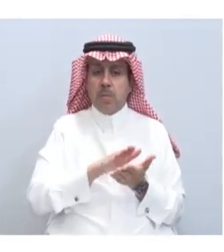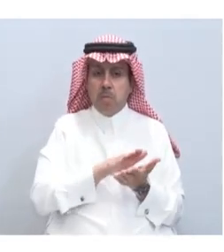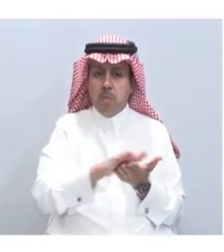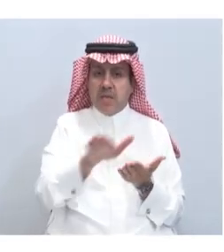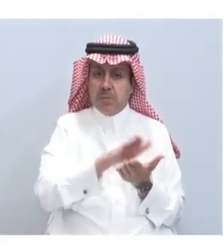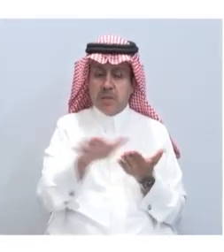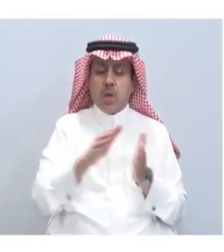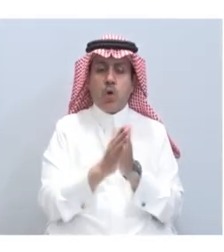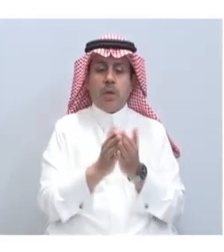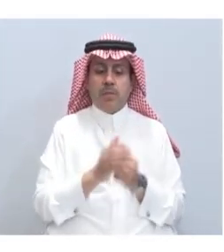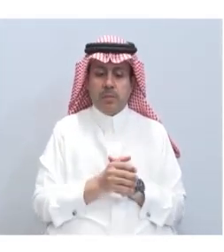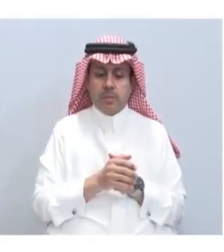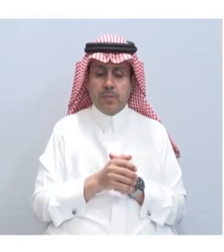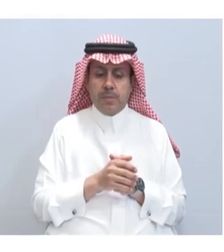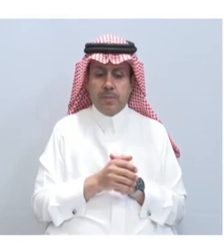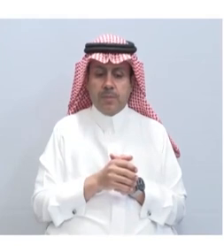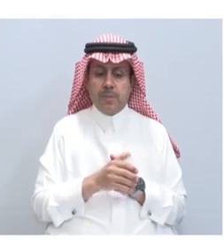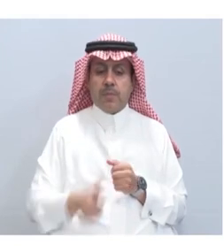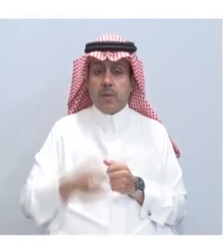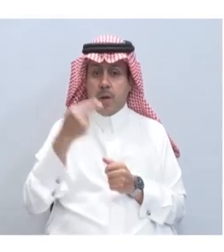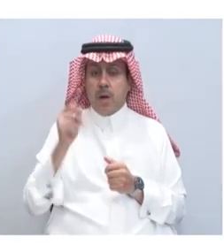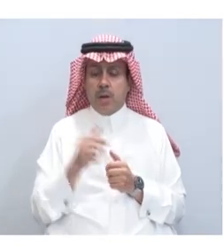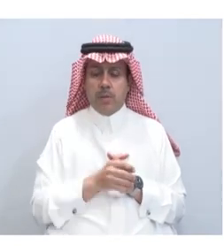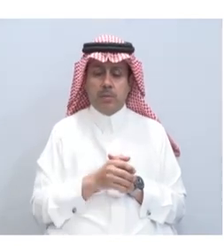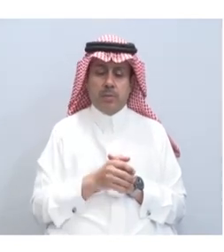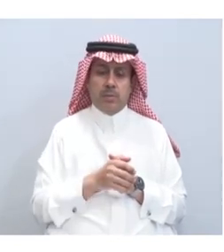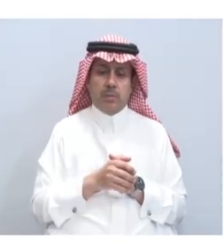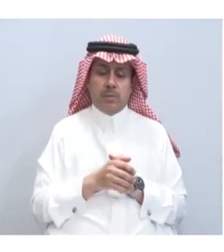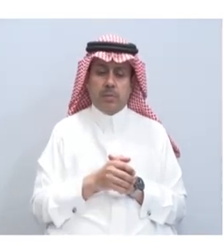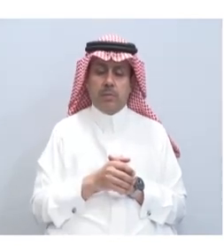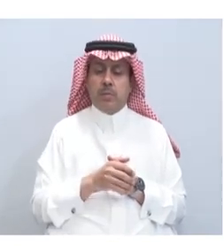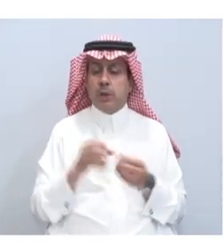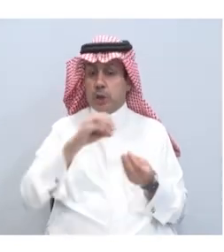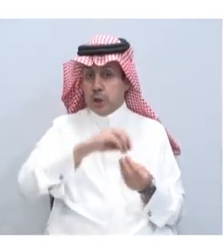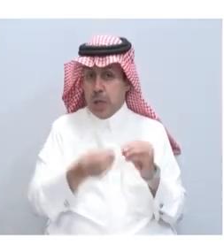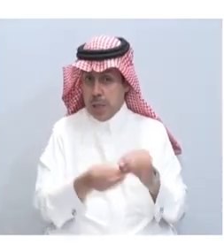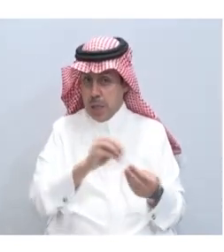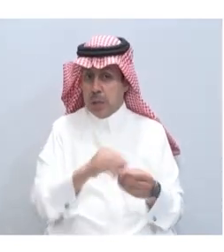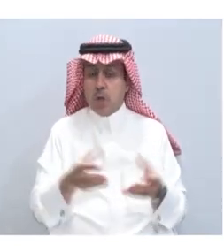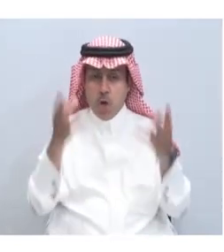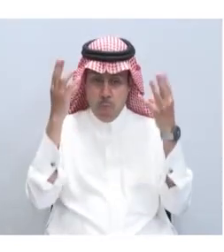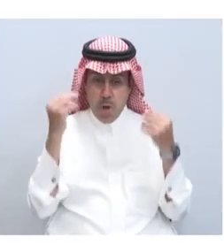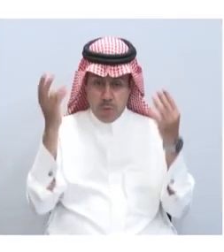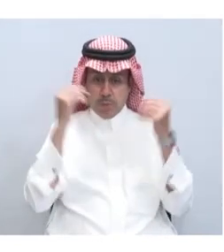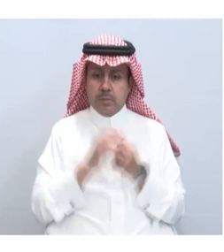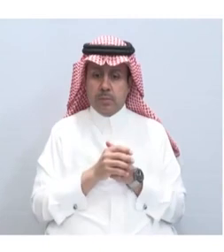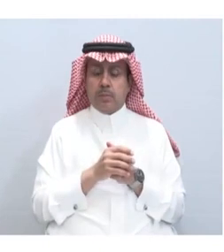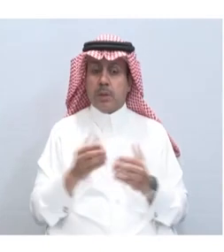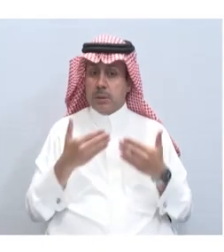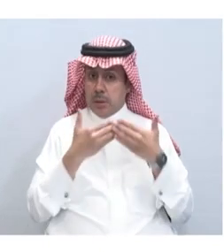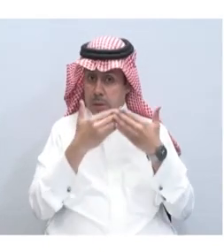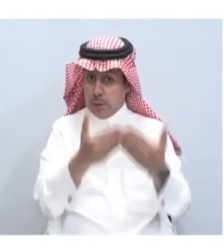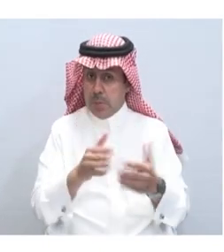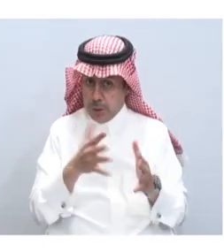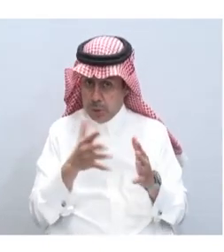للكتب خدمات التي خاصه للاعاره هذه جميعها تعد من تقنيات المعلومات تقديم خدمات جديده